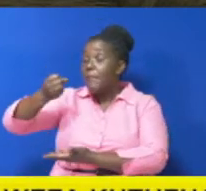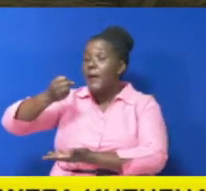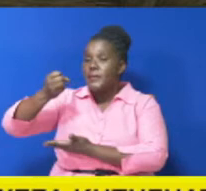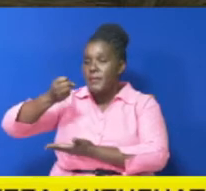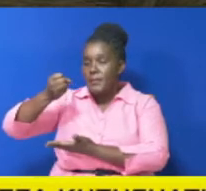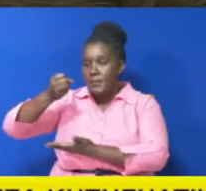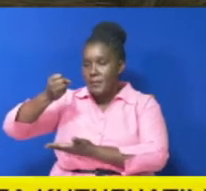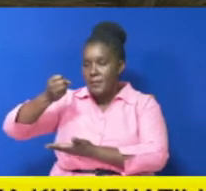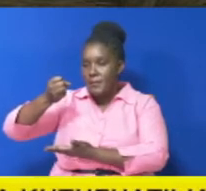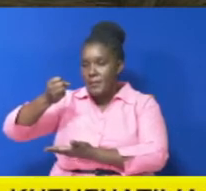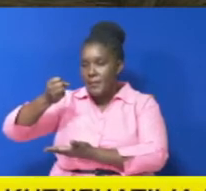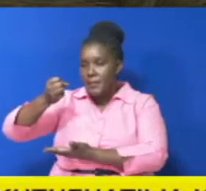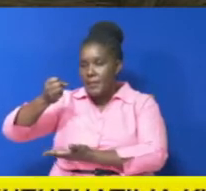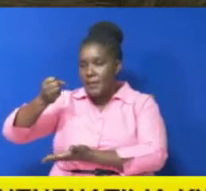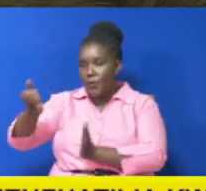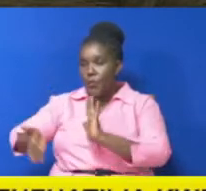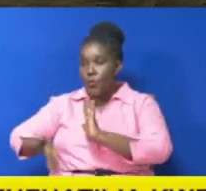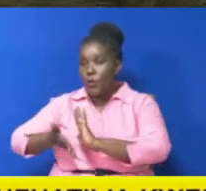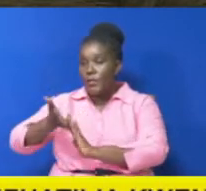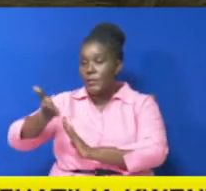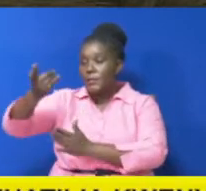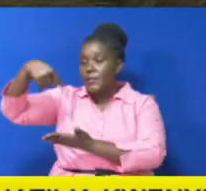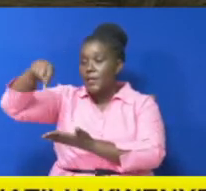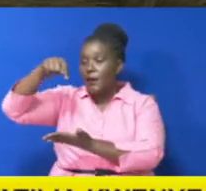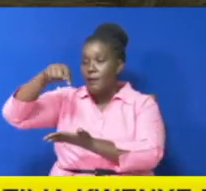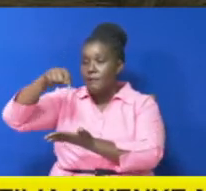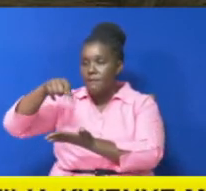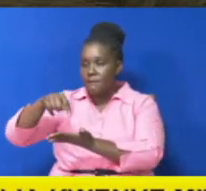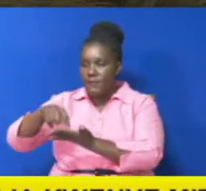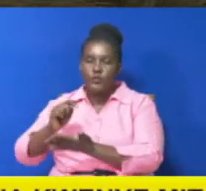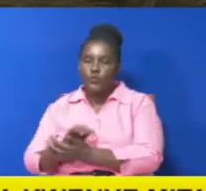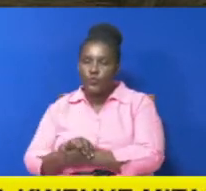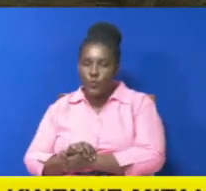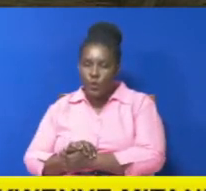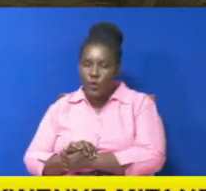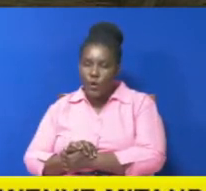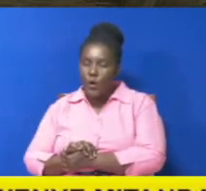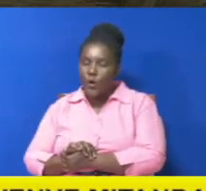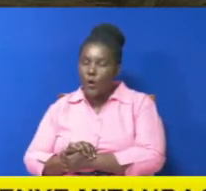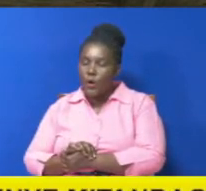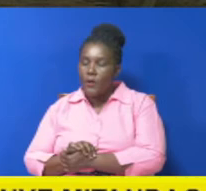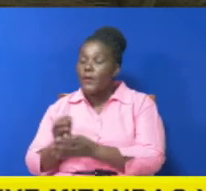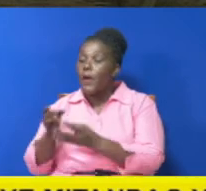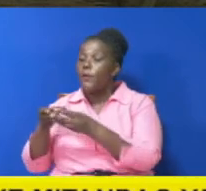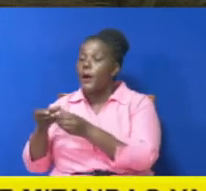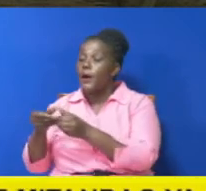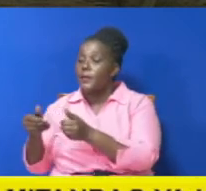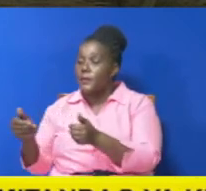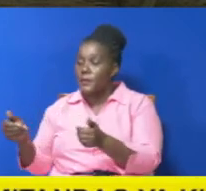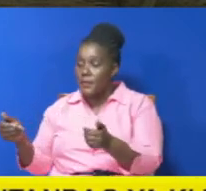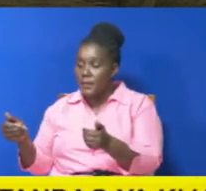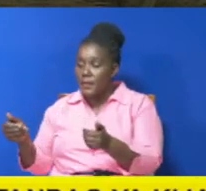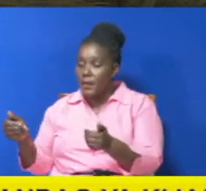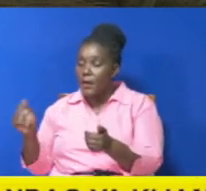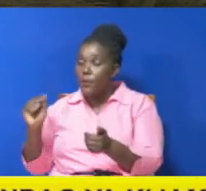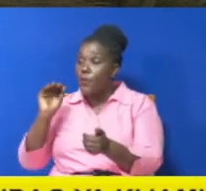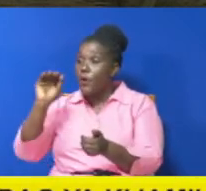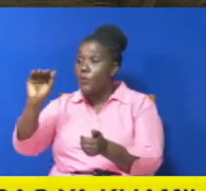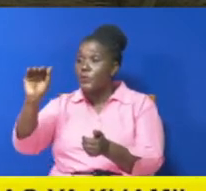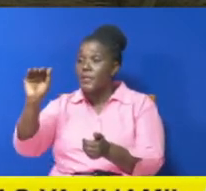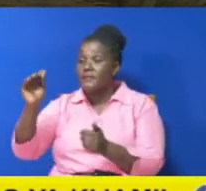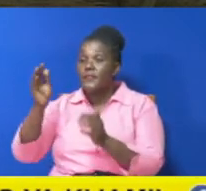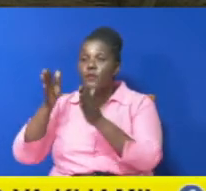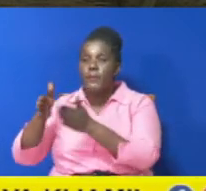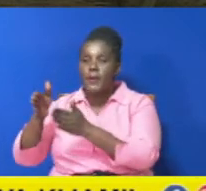kuanzisha hivi vituo vya wahanga wa usafirishaji haramu, yani safe house kwa